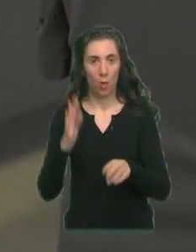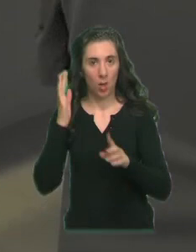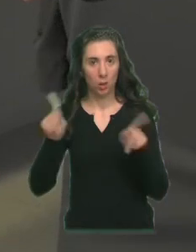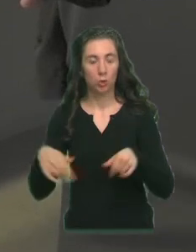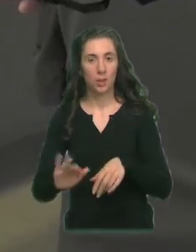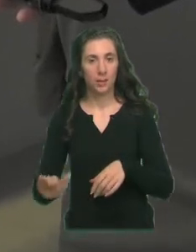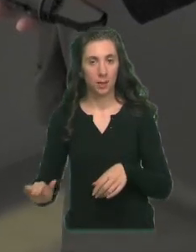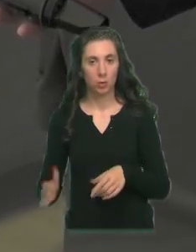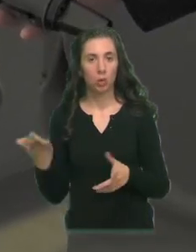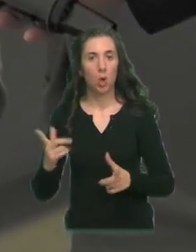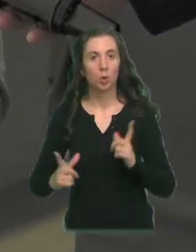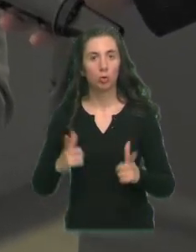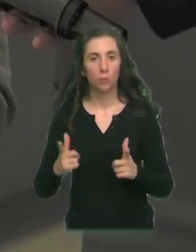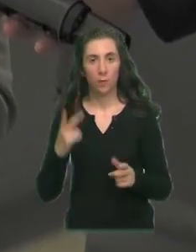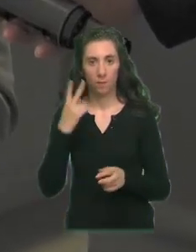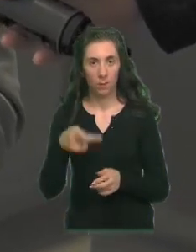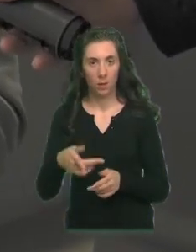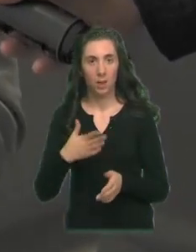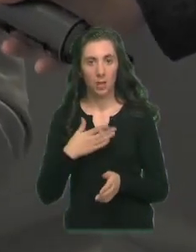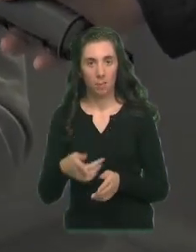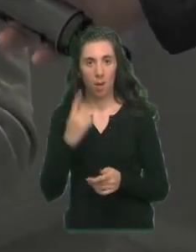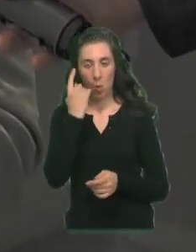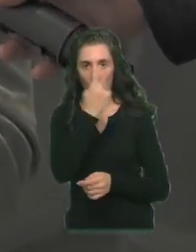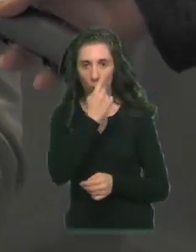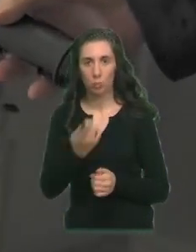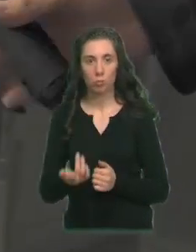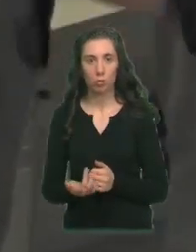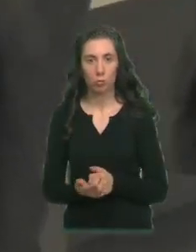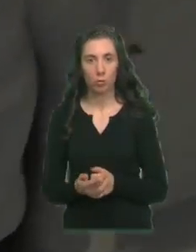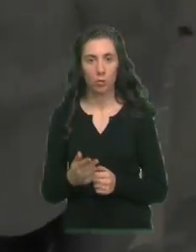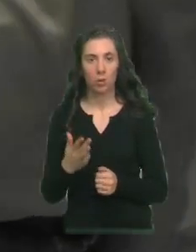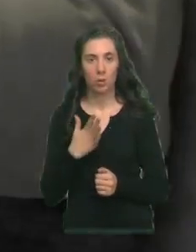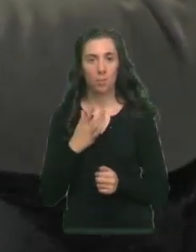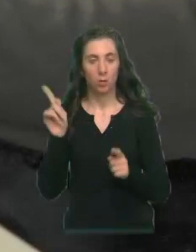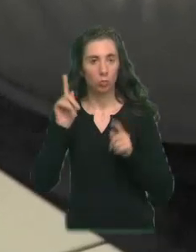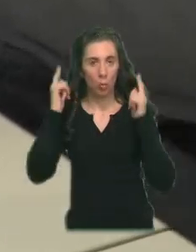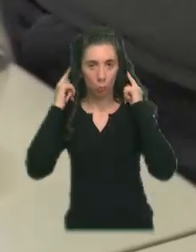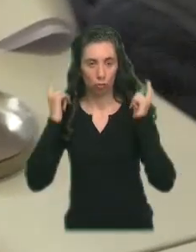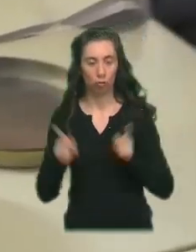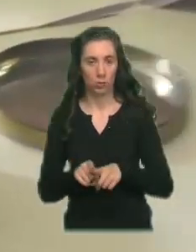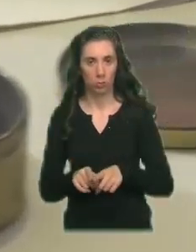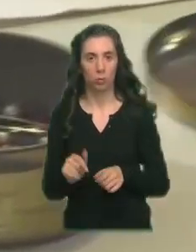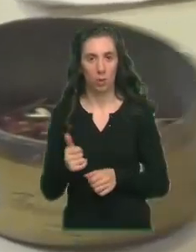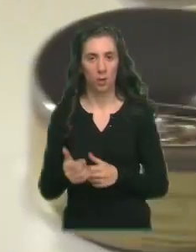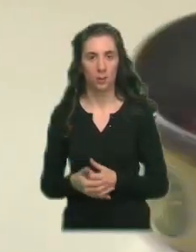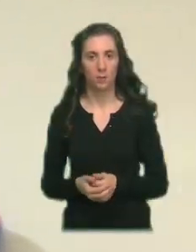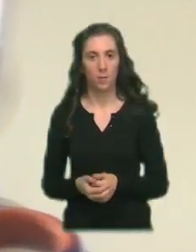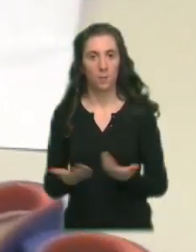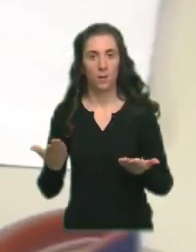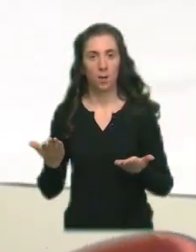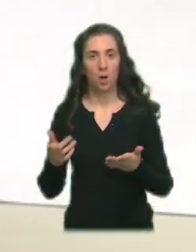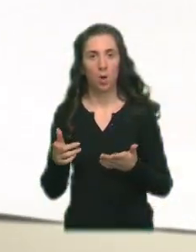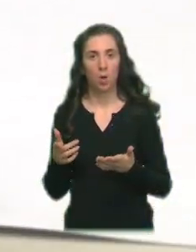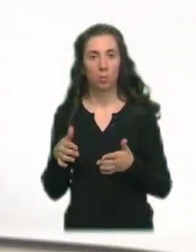jastuci za djecu, kao životinje, da imaju, vidite da imaju oči i... I imaju i oči i uši. Tako je, da. Da, kao